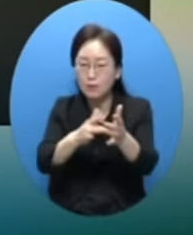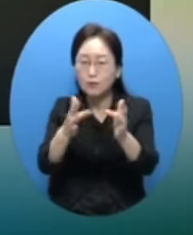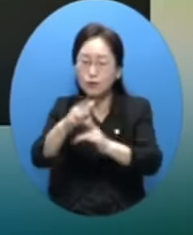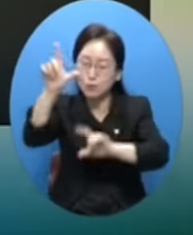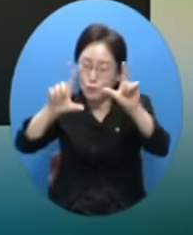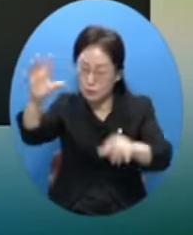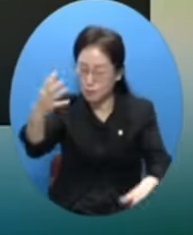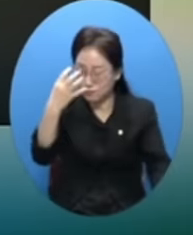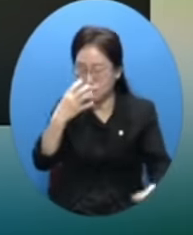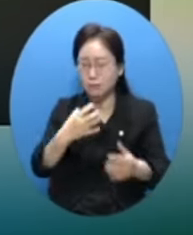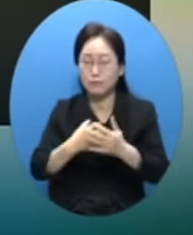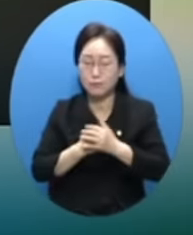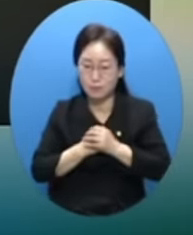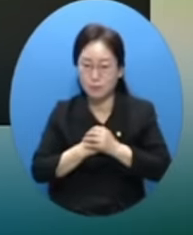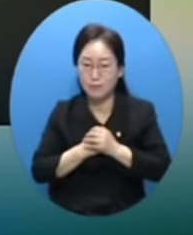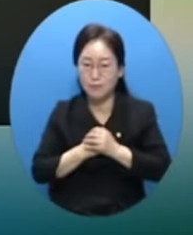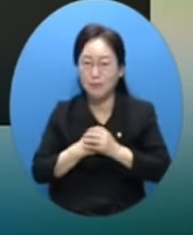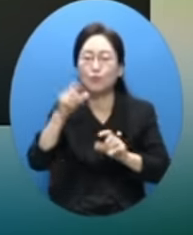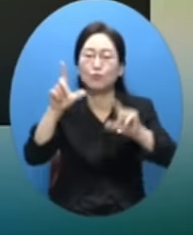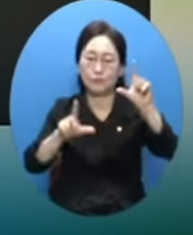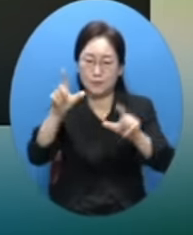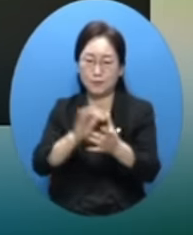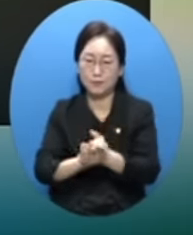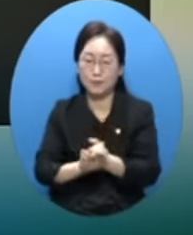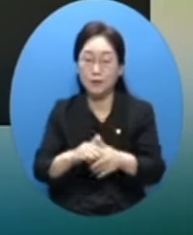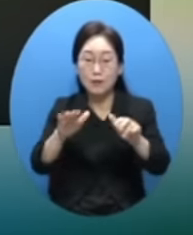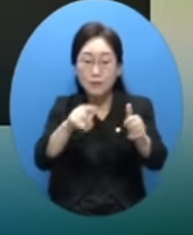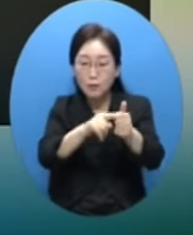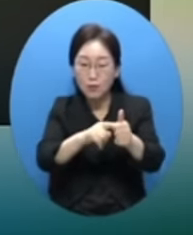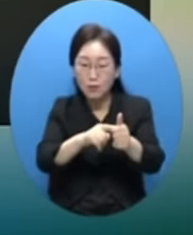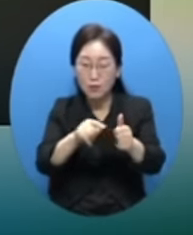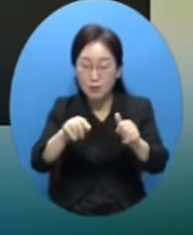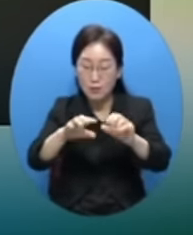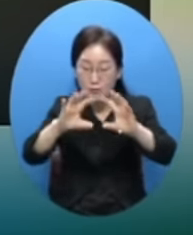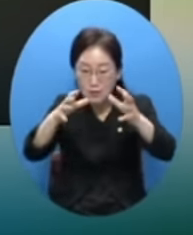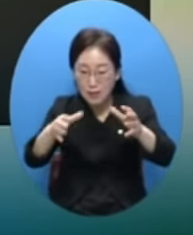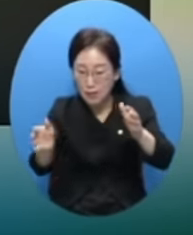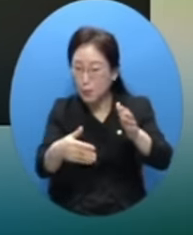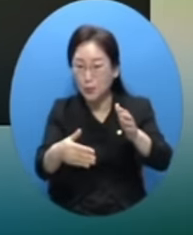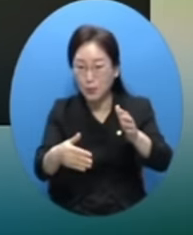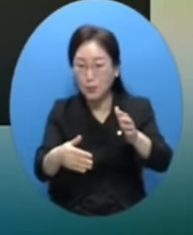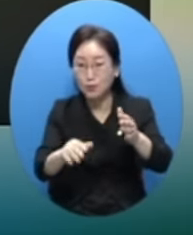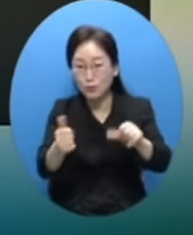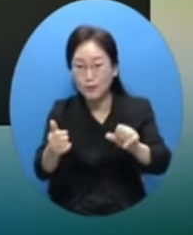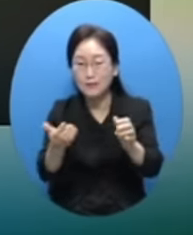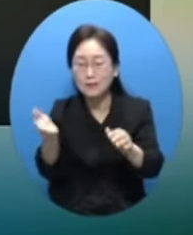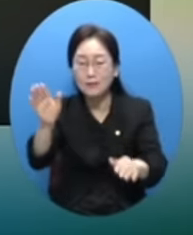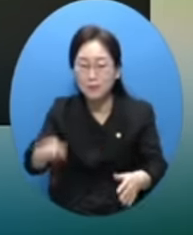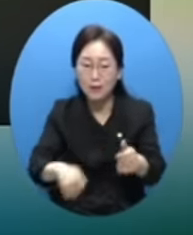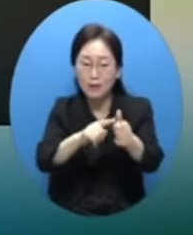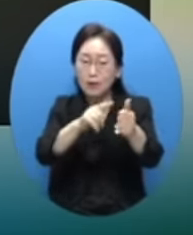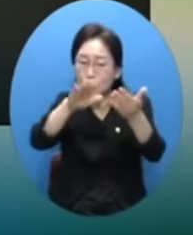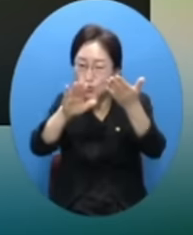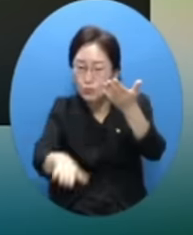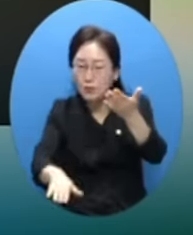삶의 흔적이 되어서 그는 지금 이 땅에 없지만 많은 그 후배